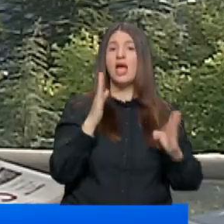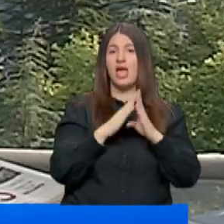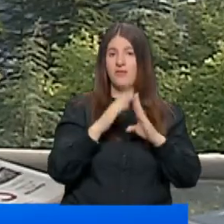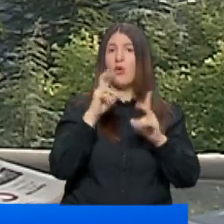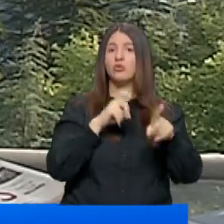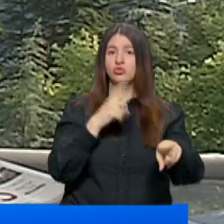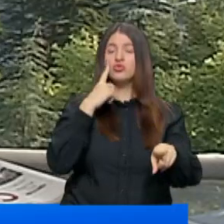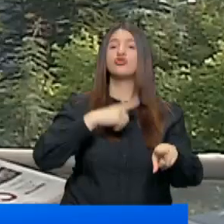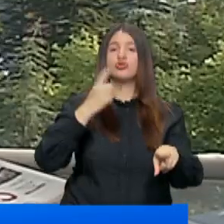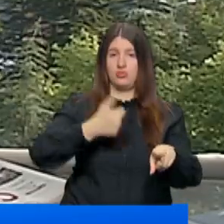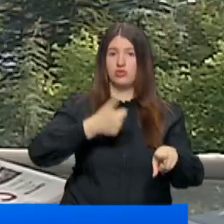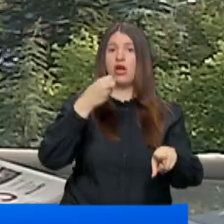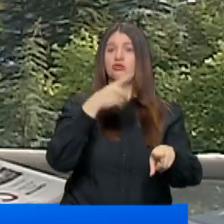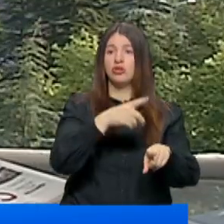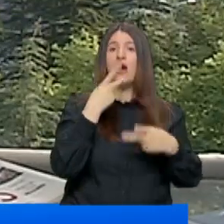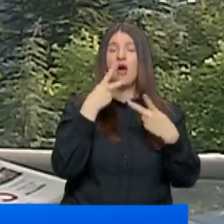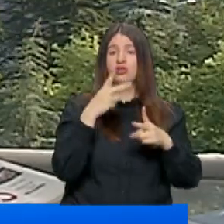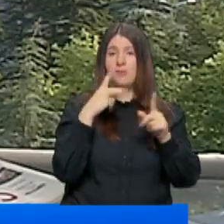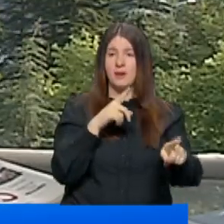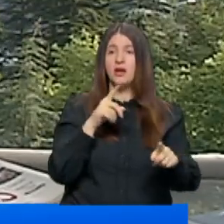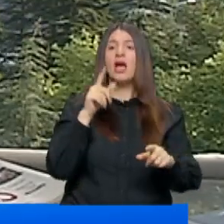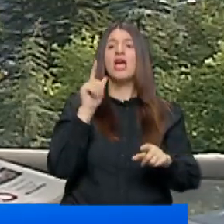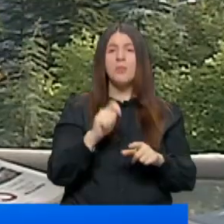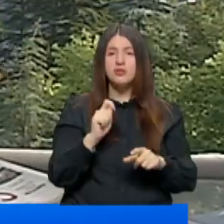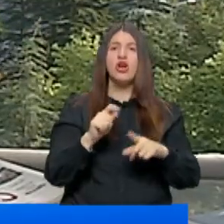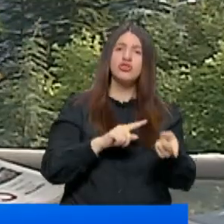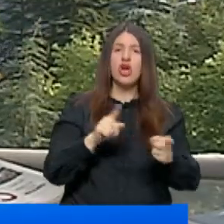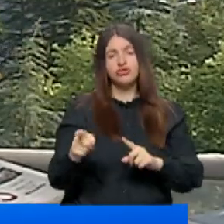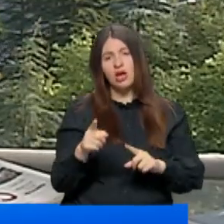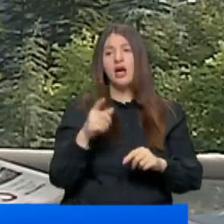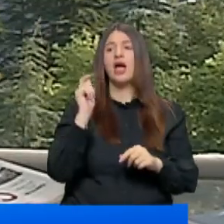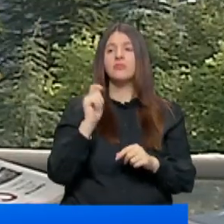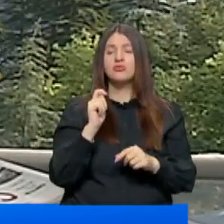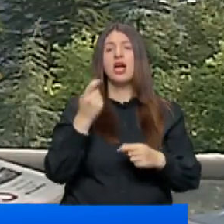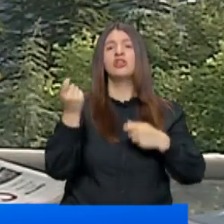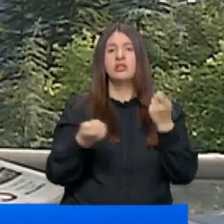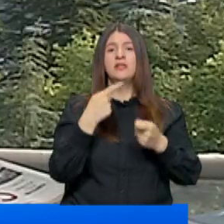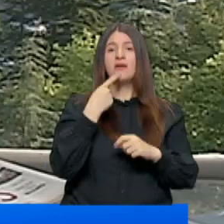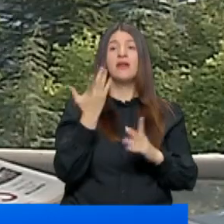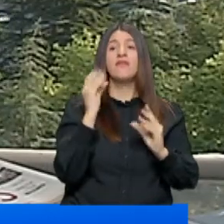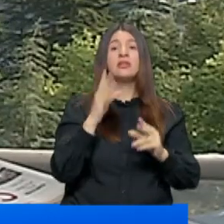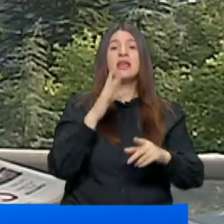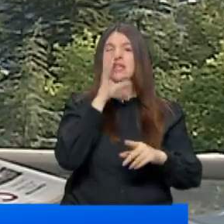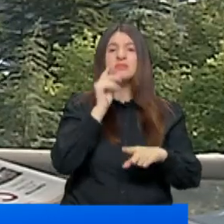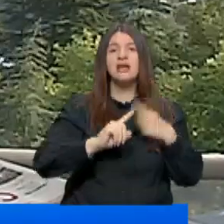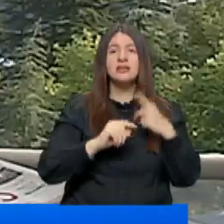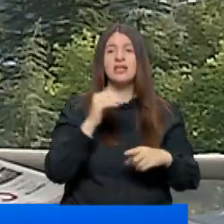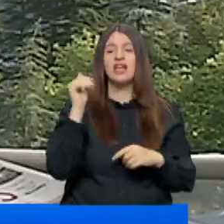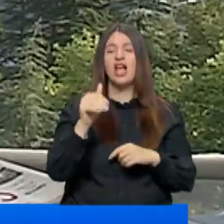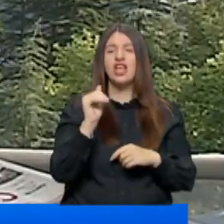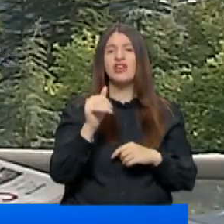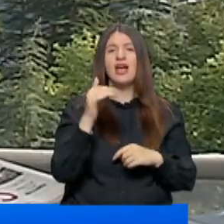meselesi, Cumhurbaşkanı Erdoğan'ın açıklamaları. Jack Jack icraat derken kim daha fazla siyasette gelecek